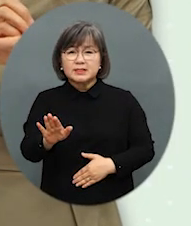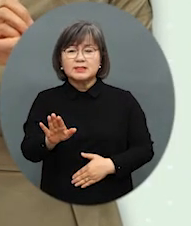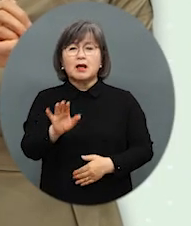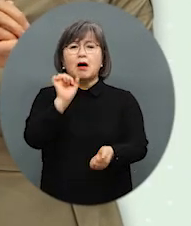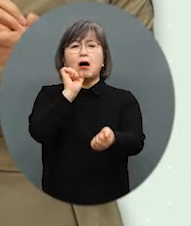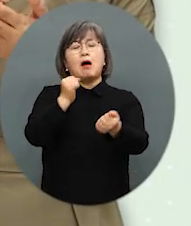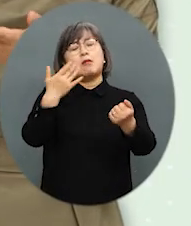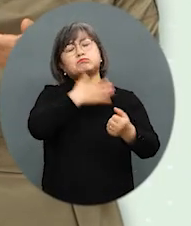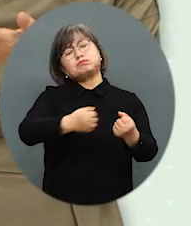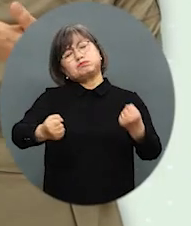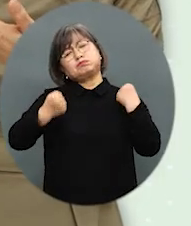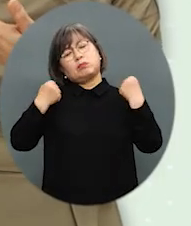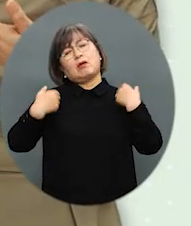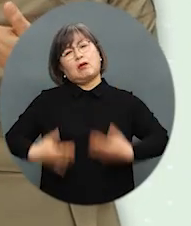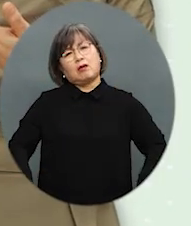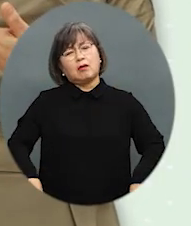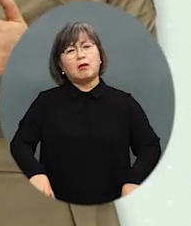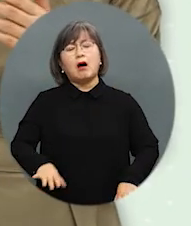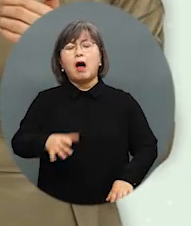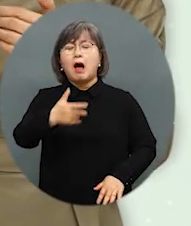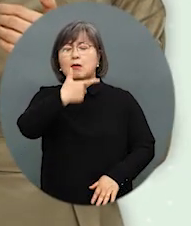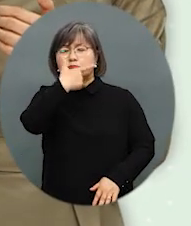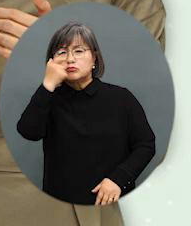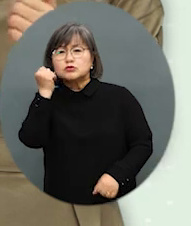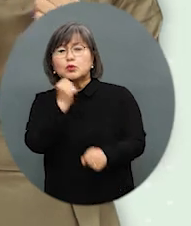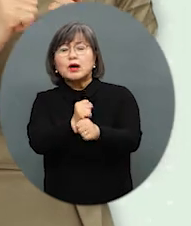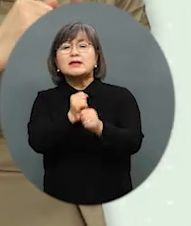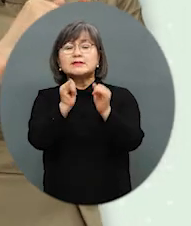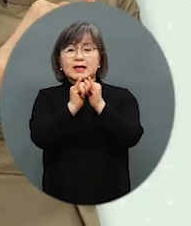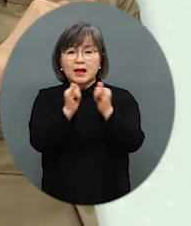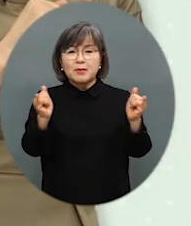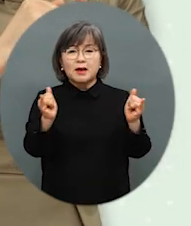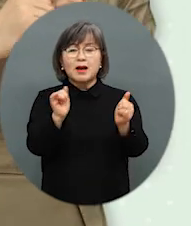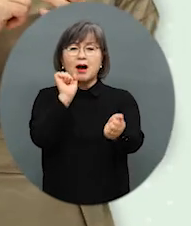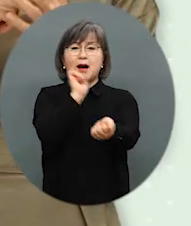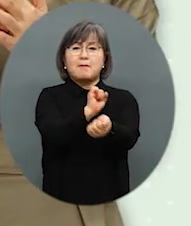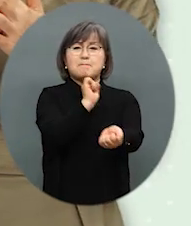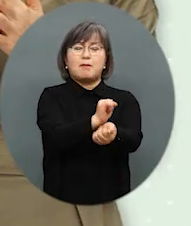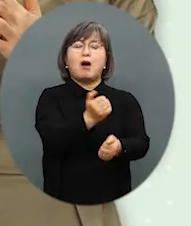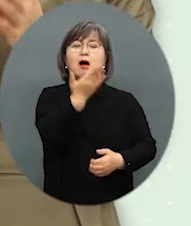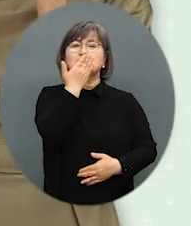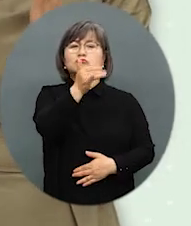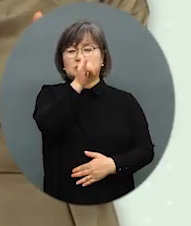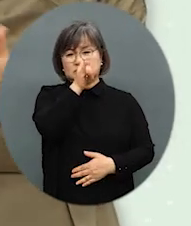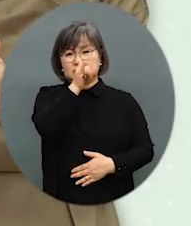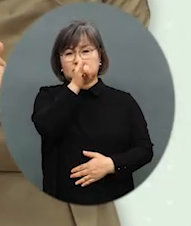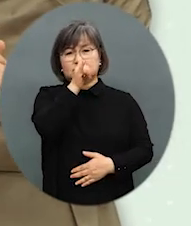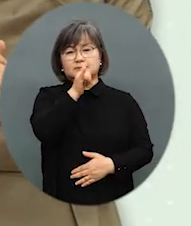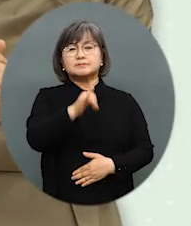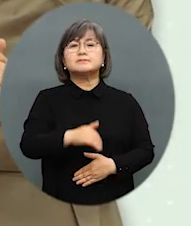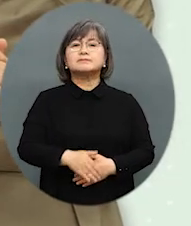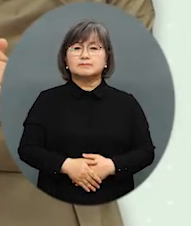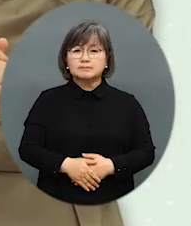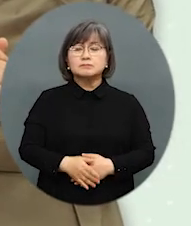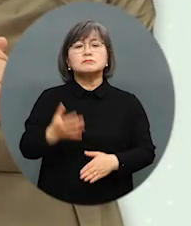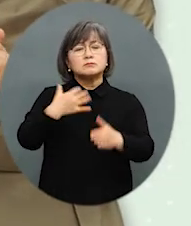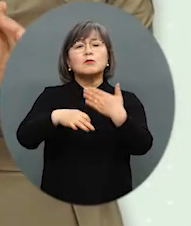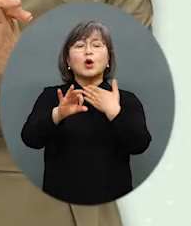않지만 면역력이 떨어져가지고 저항력이 약한 사람에게는 감염병이 걸릴 수 있습니다.